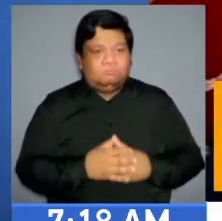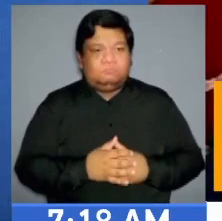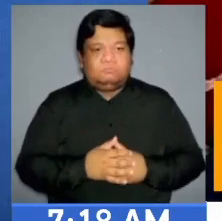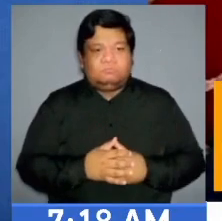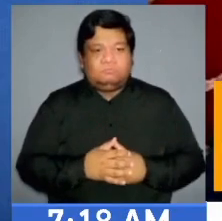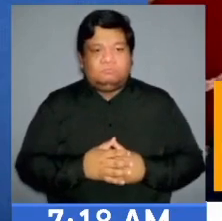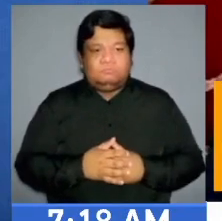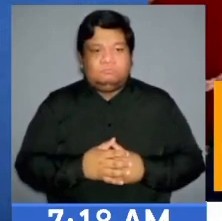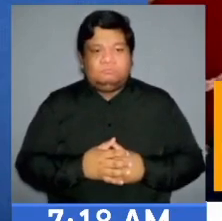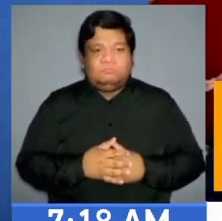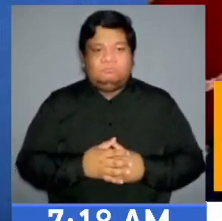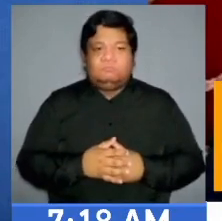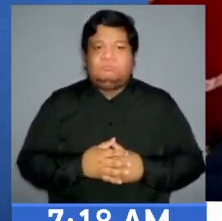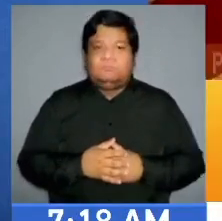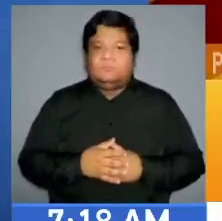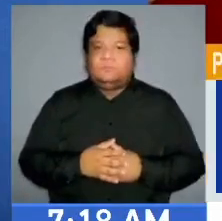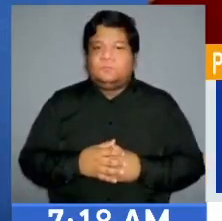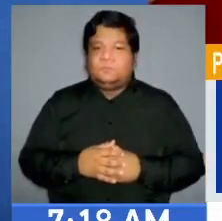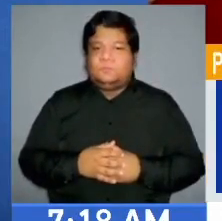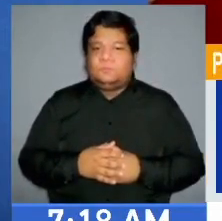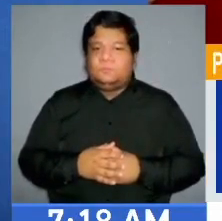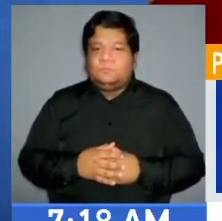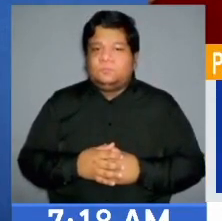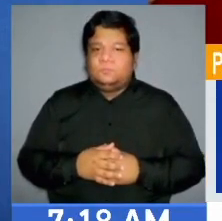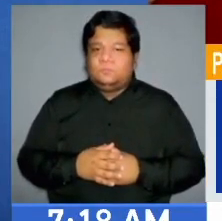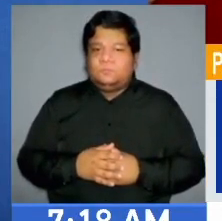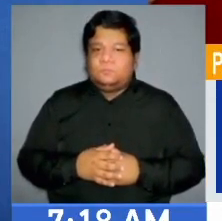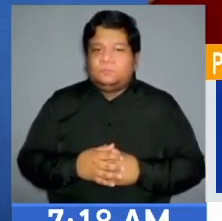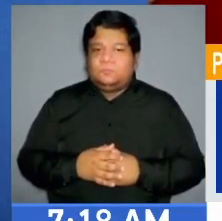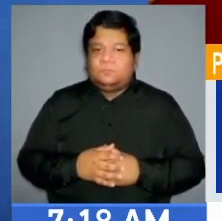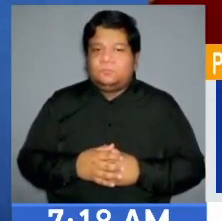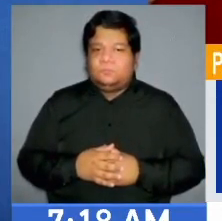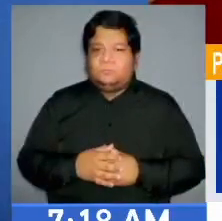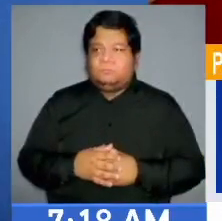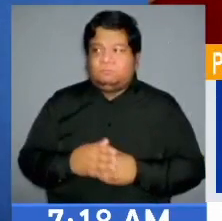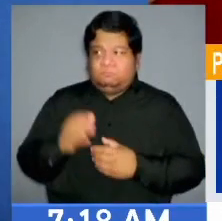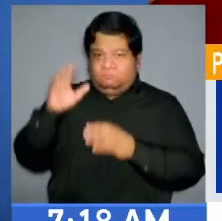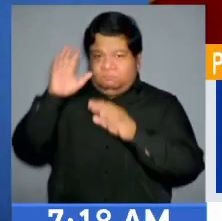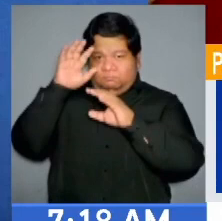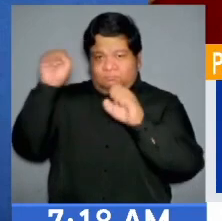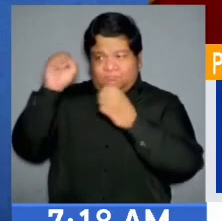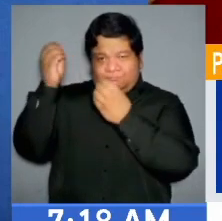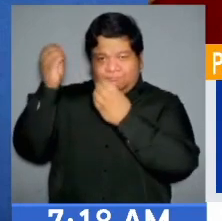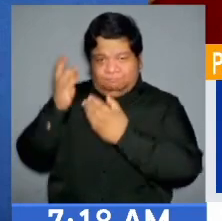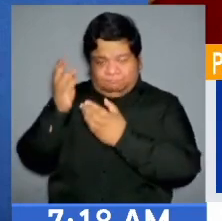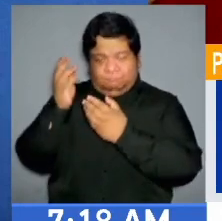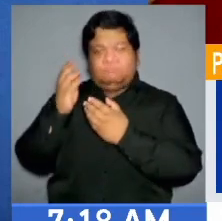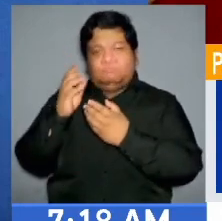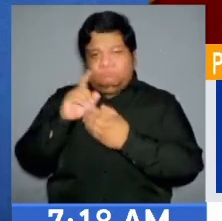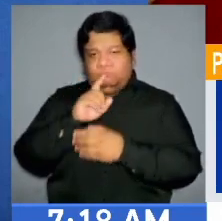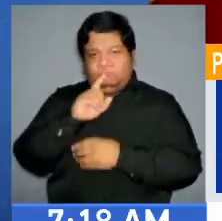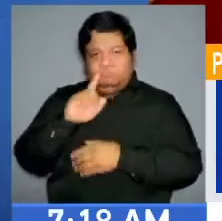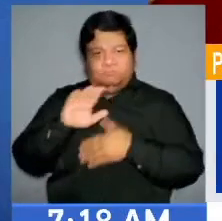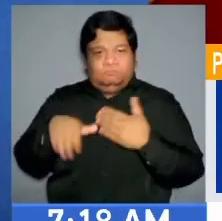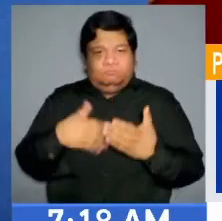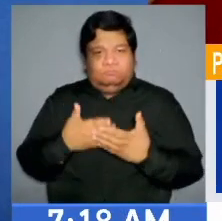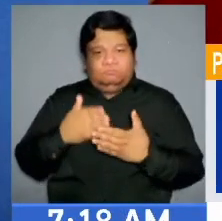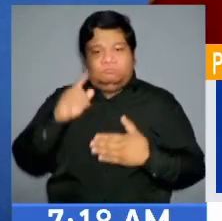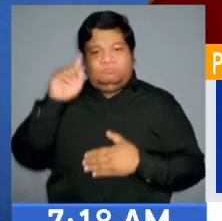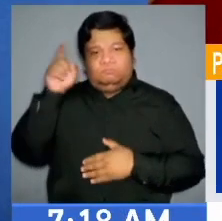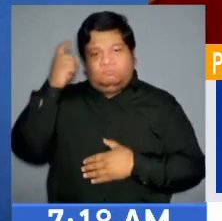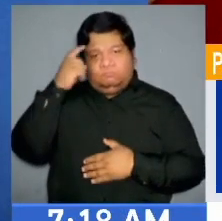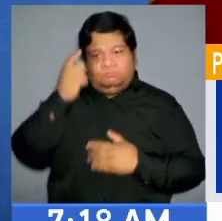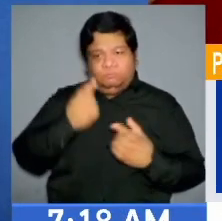Aninsunod sa mga instruksyon ng ating Pangulo, lahat ginagawa ng pamahalaan para tiyakin na makakaligtas